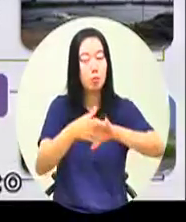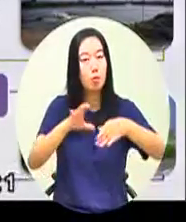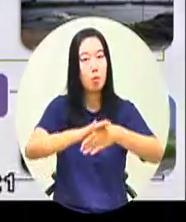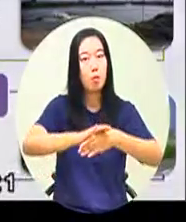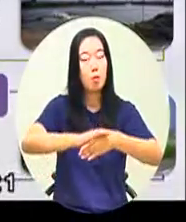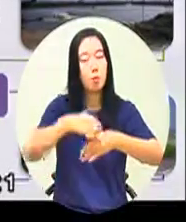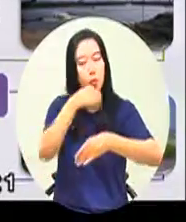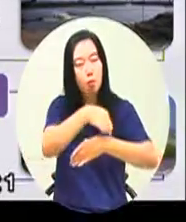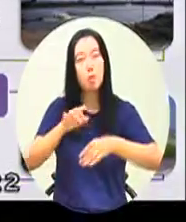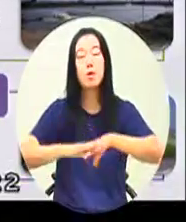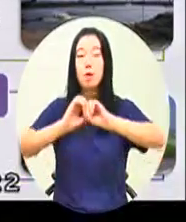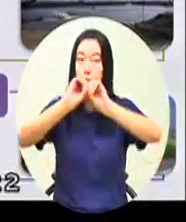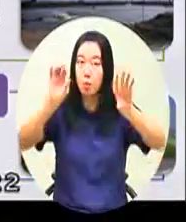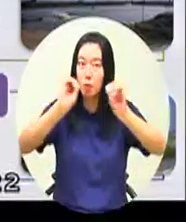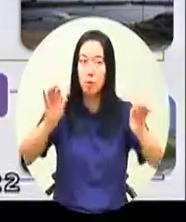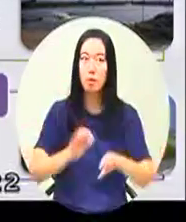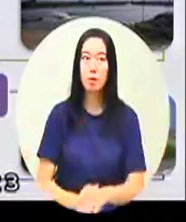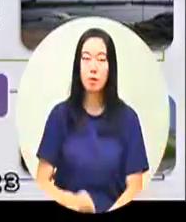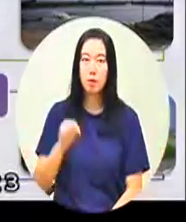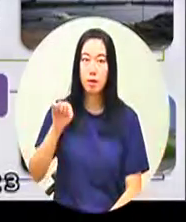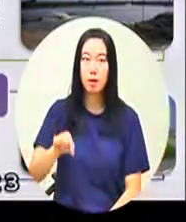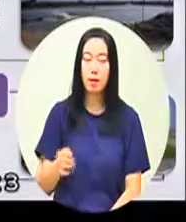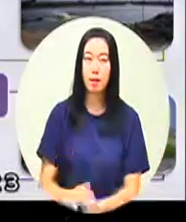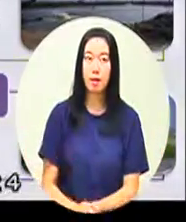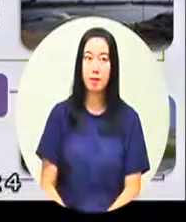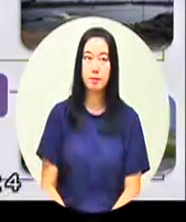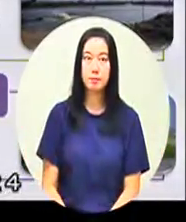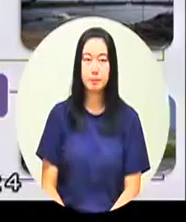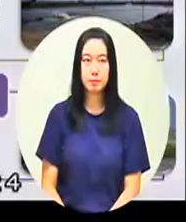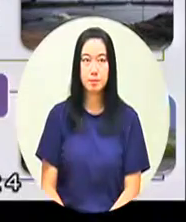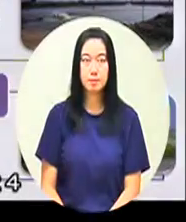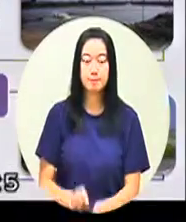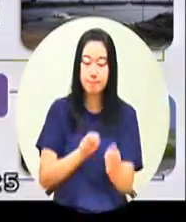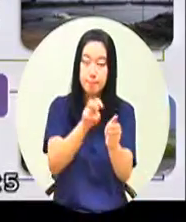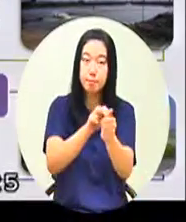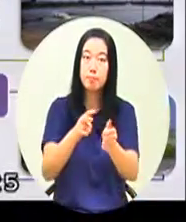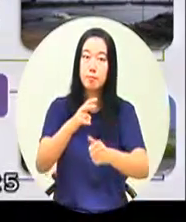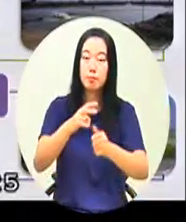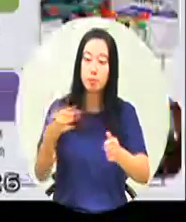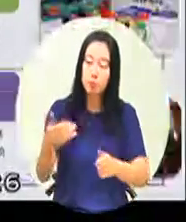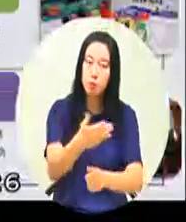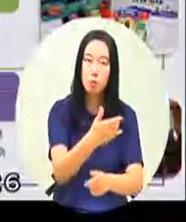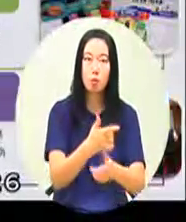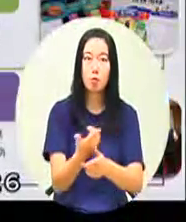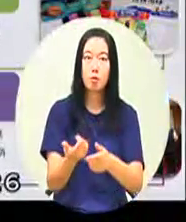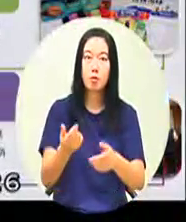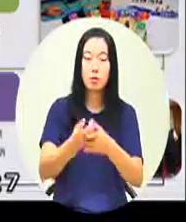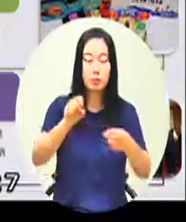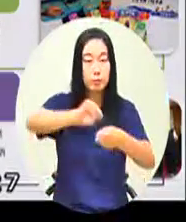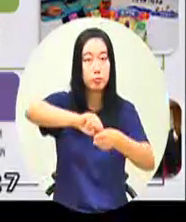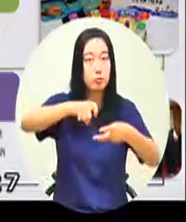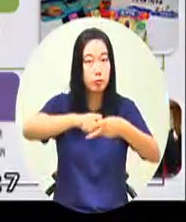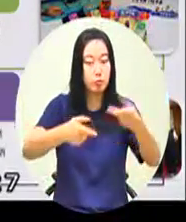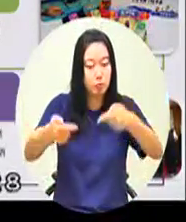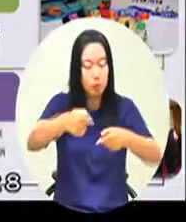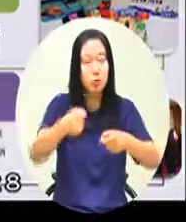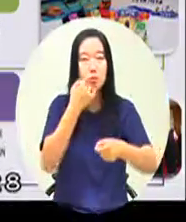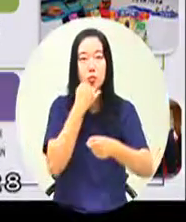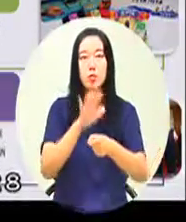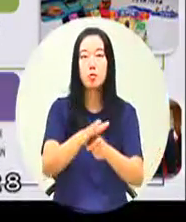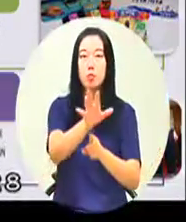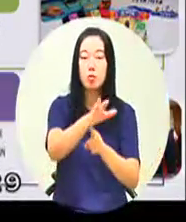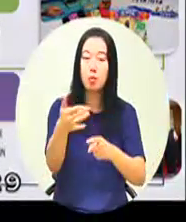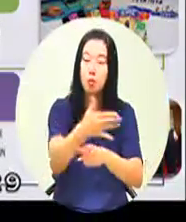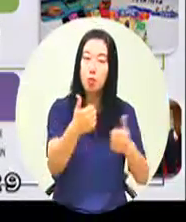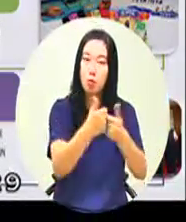另外，在整个养殖鱼产品加工的部分，也持续 辅导养殖业者、加工业者与渔会共同发